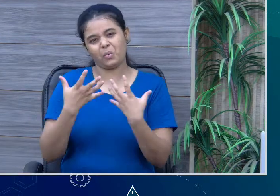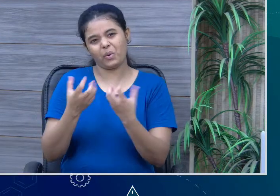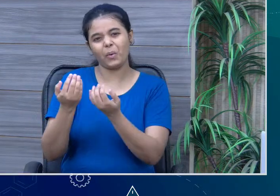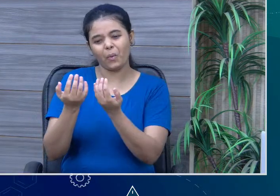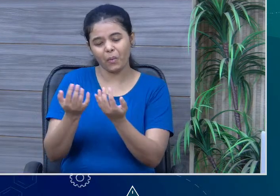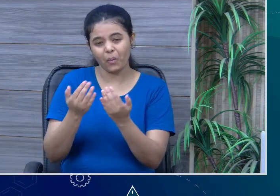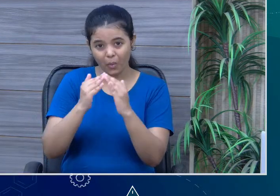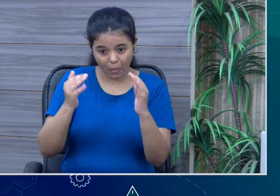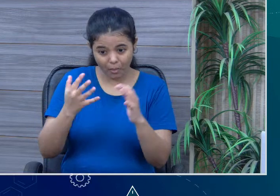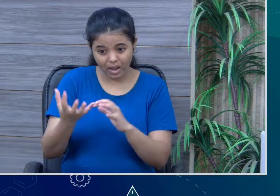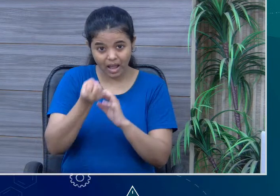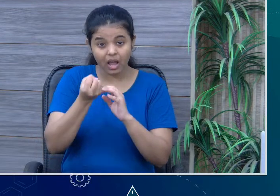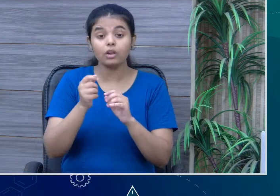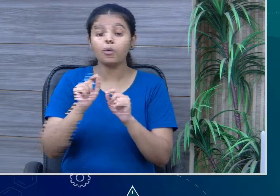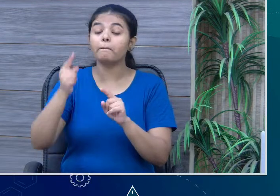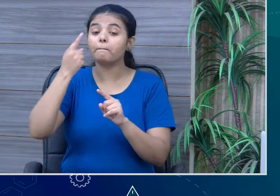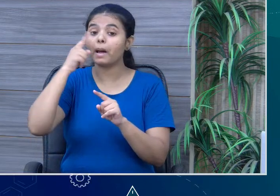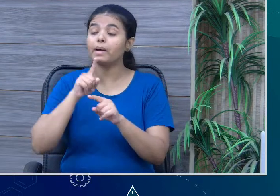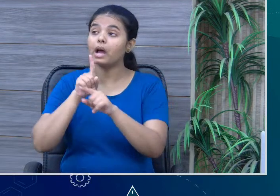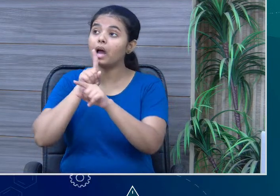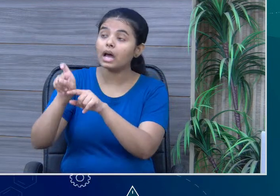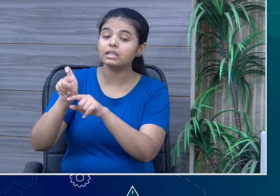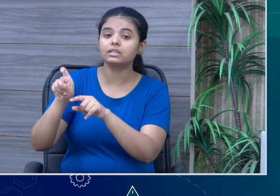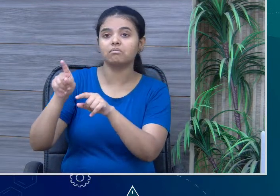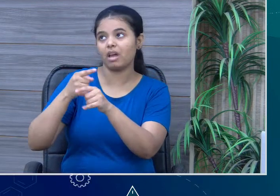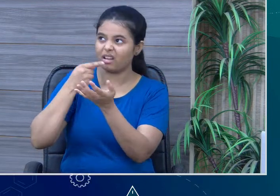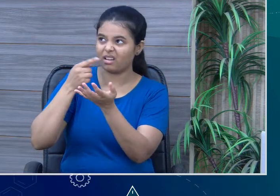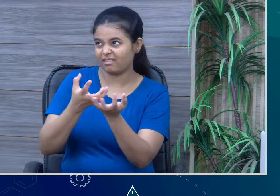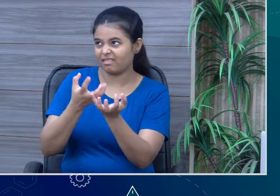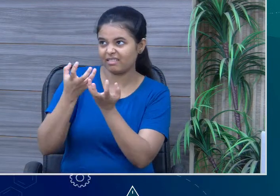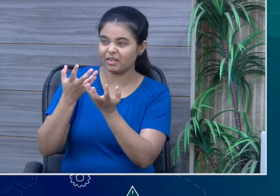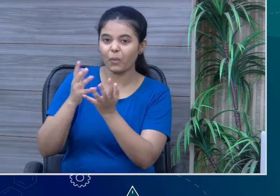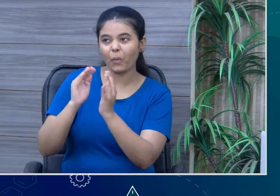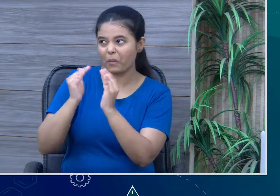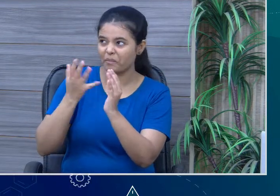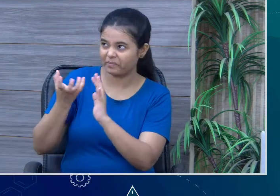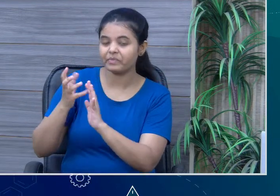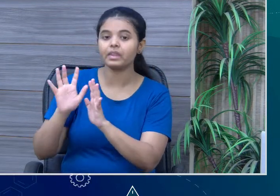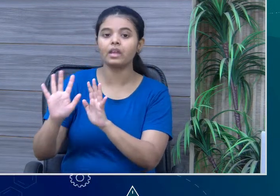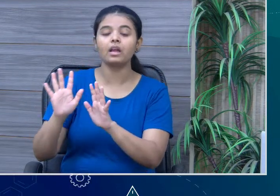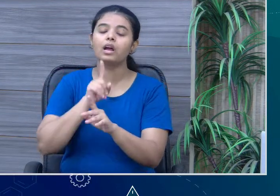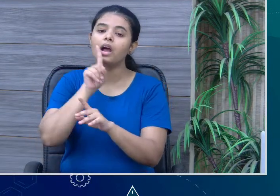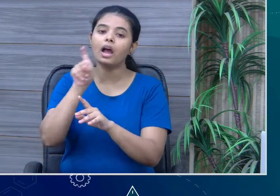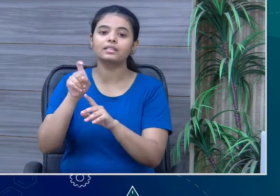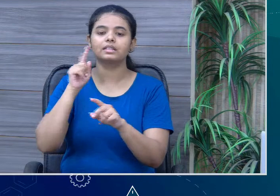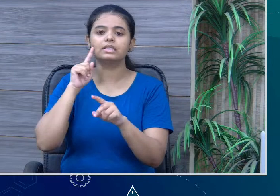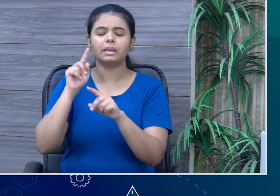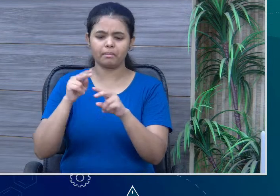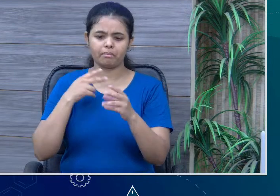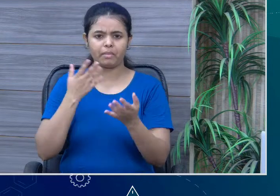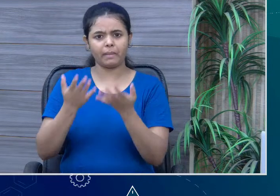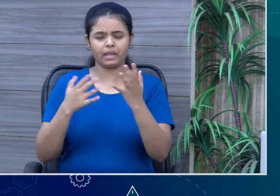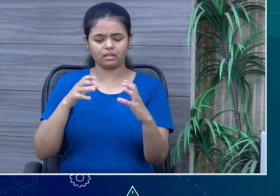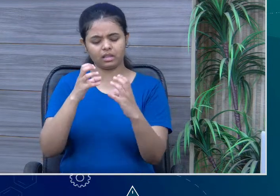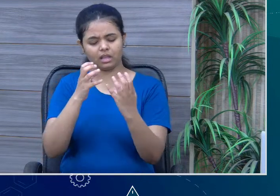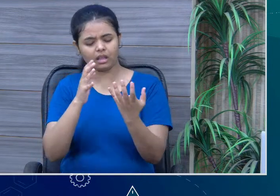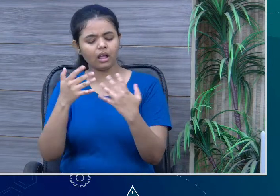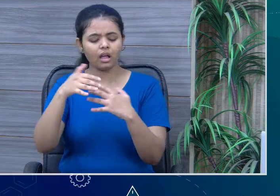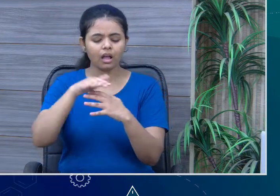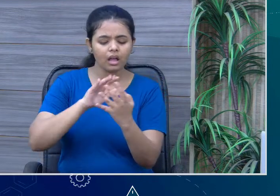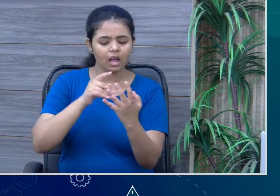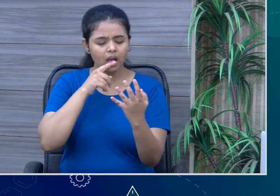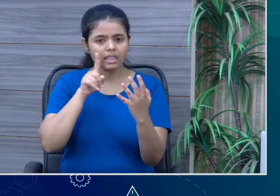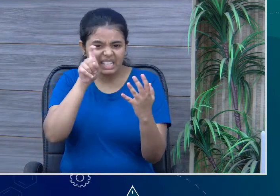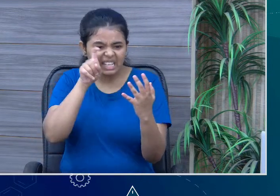कोई भी insect ऐसा हो सकता है जो कि जरूरी नहीं है कि हमें उसी समय मिले. अगर हम parents as a parent, if we are picking it up, make